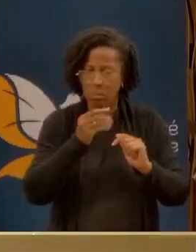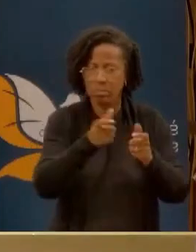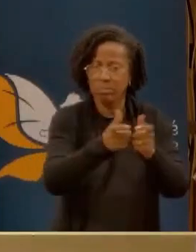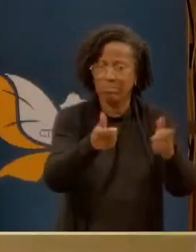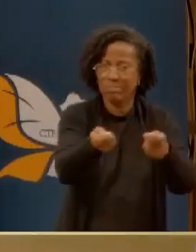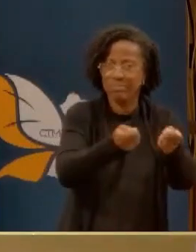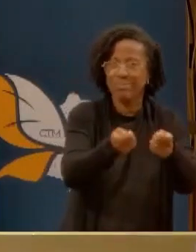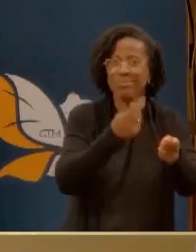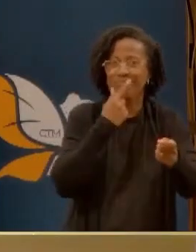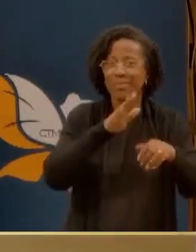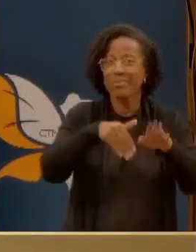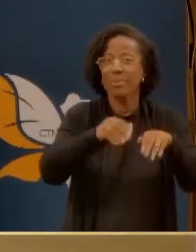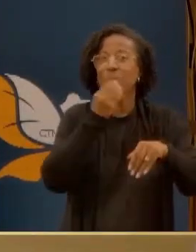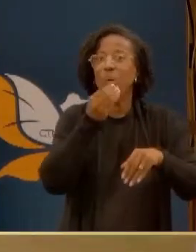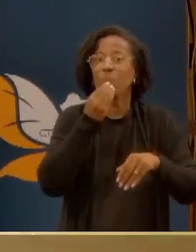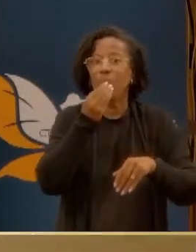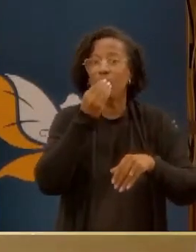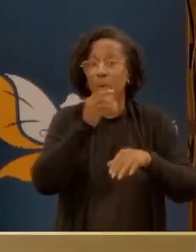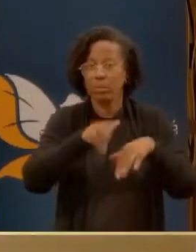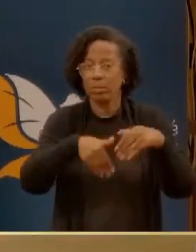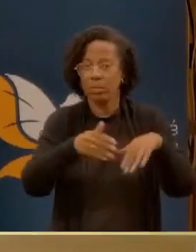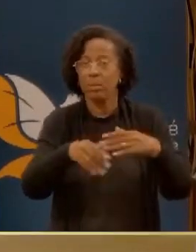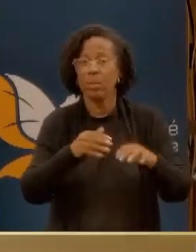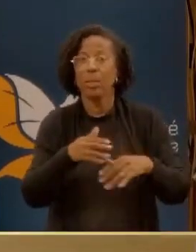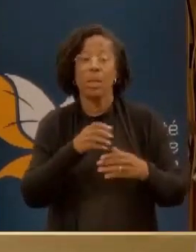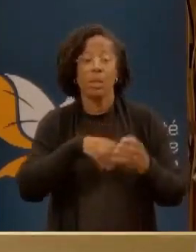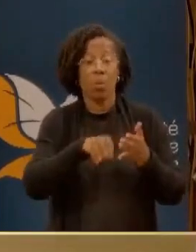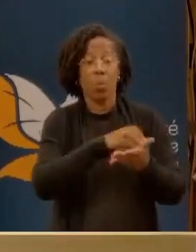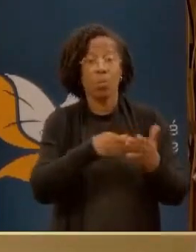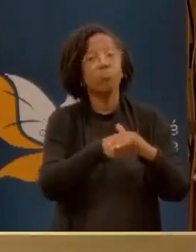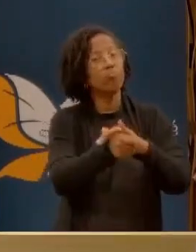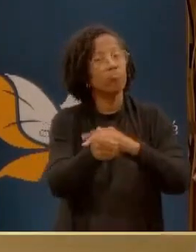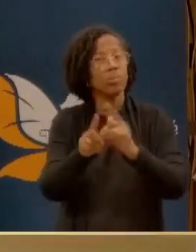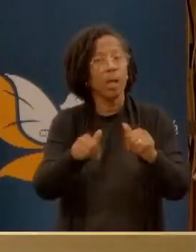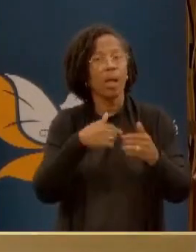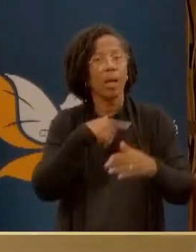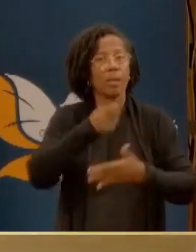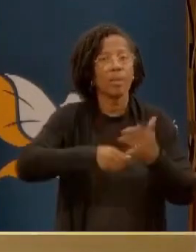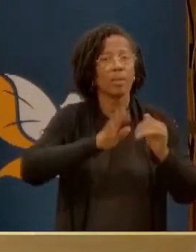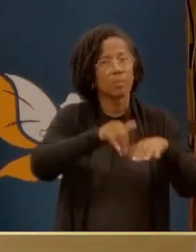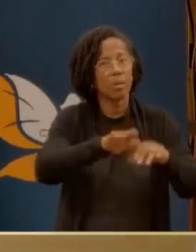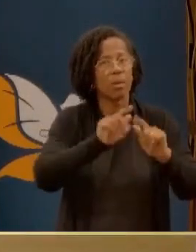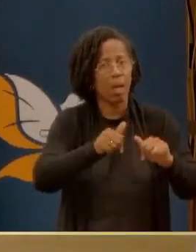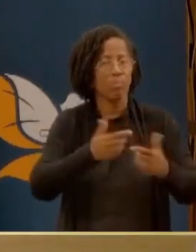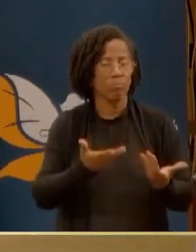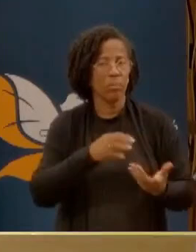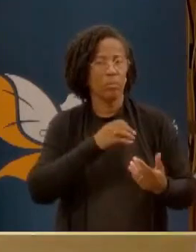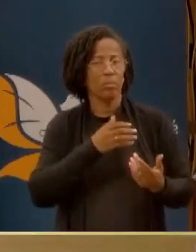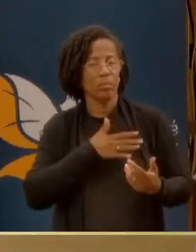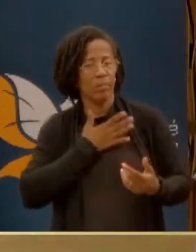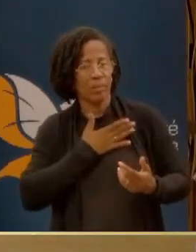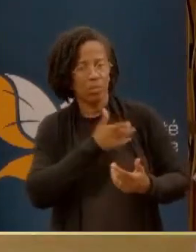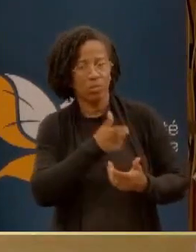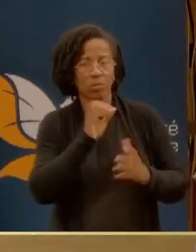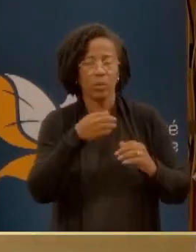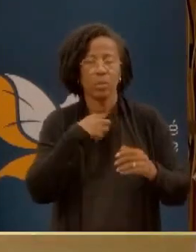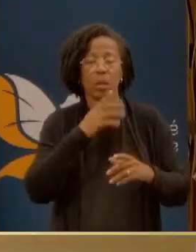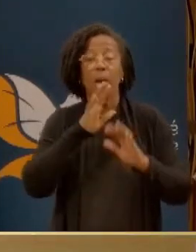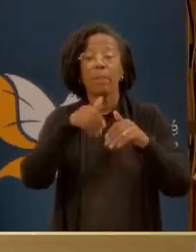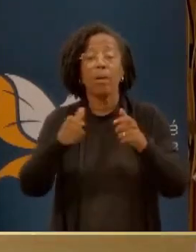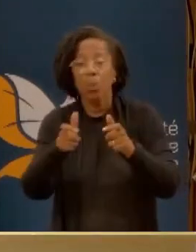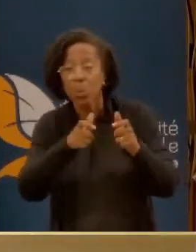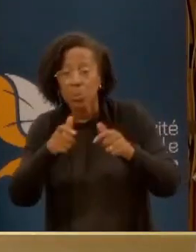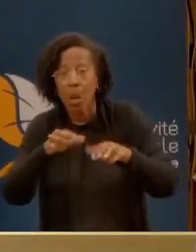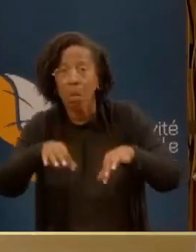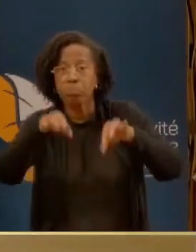jeu, ils avaient répercuté, donc les communes avaient fait des sacrifices, mais ça bénéficiait aux consommateurs. Et à partir du moment où il n'y avait plus de contrôle, on